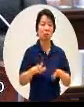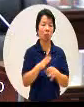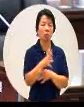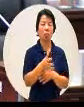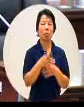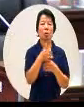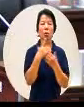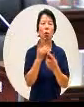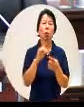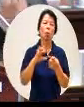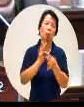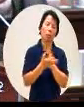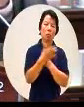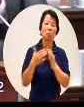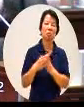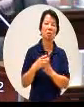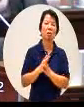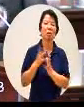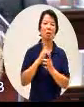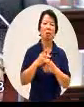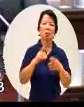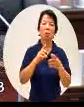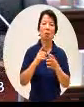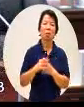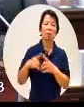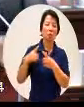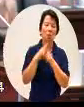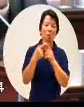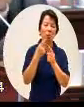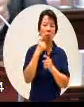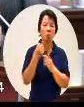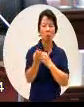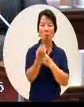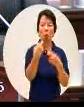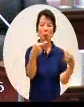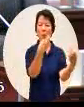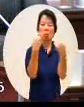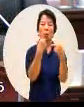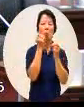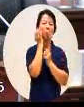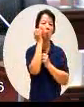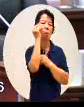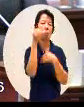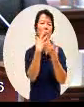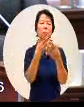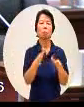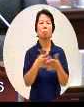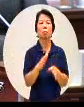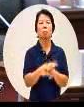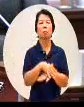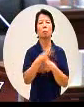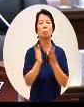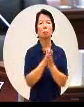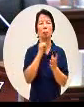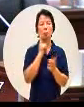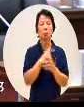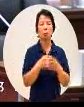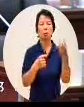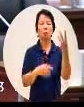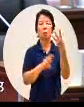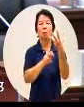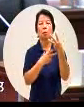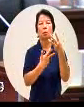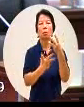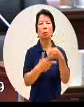炒作成政治事件所以那時候我也沒開一直到現在這個會期3月27號